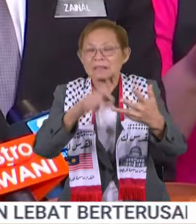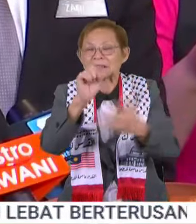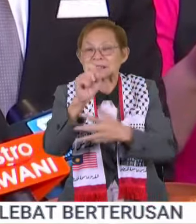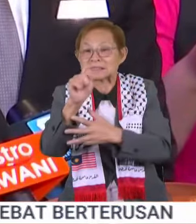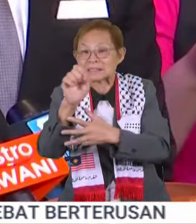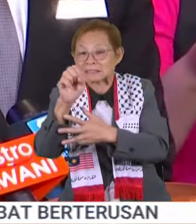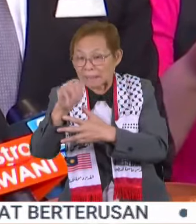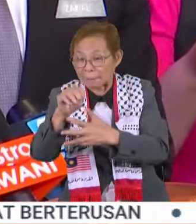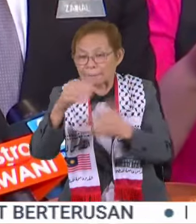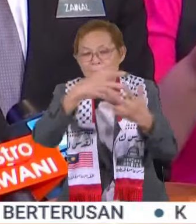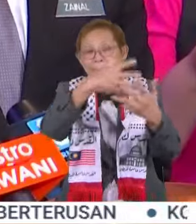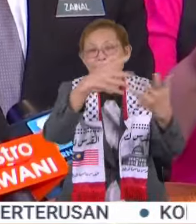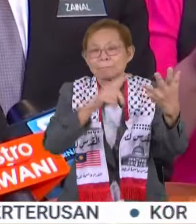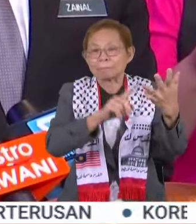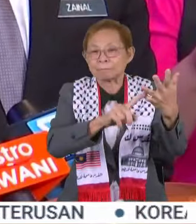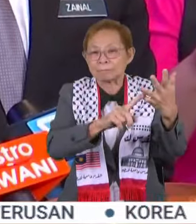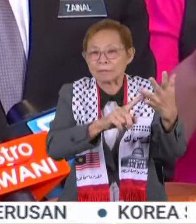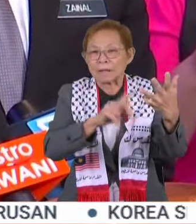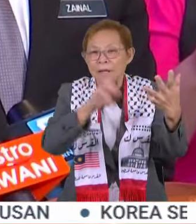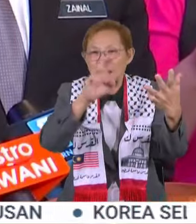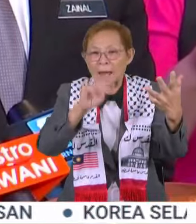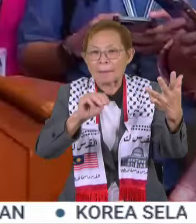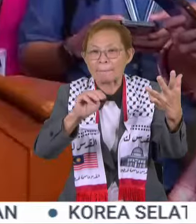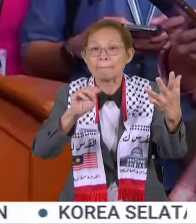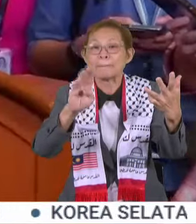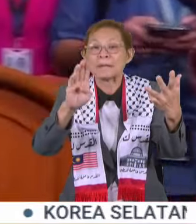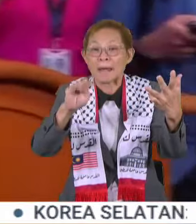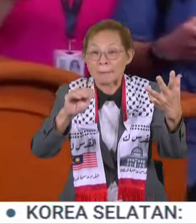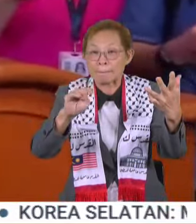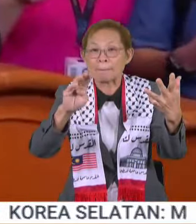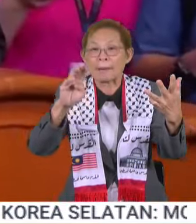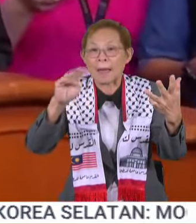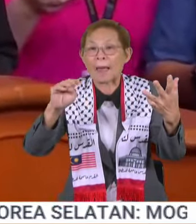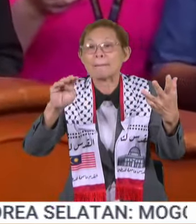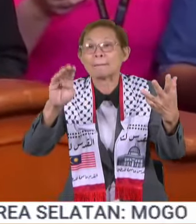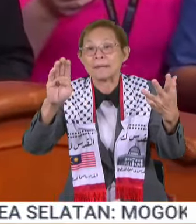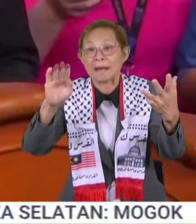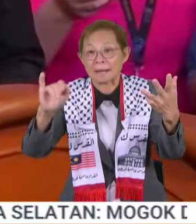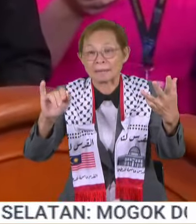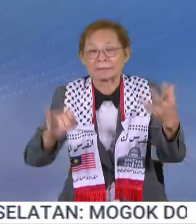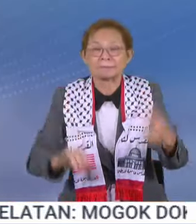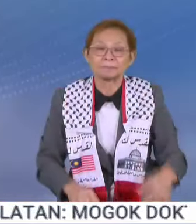STEM dan juga MBM MBI.